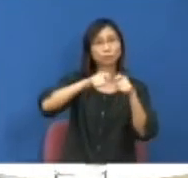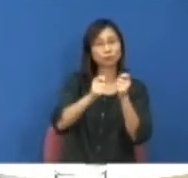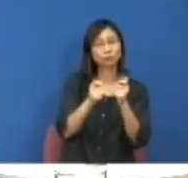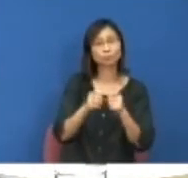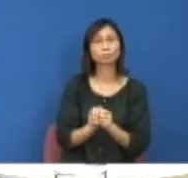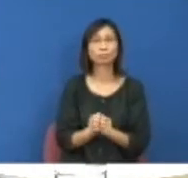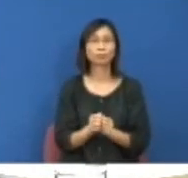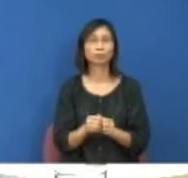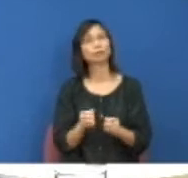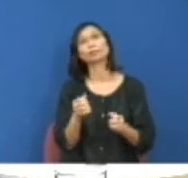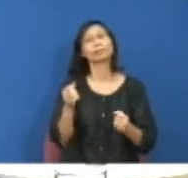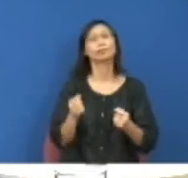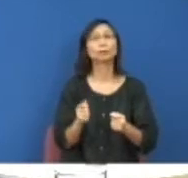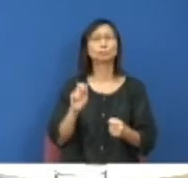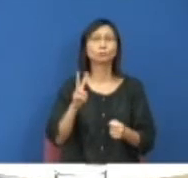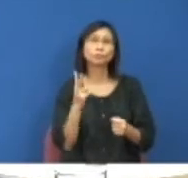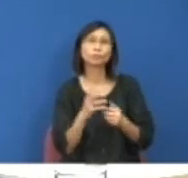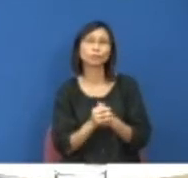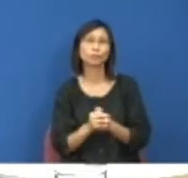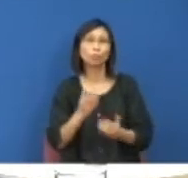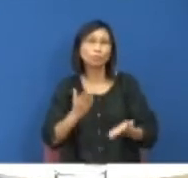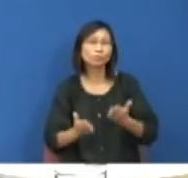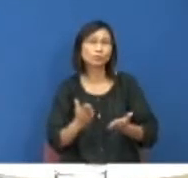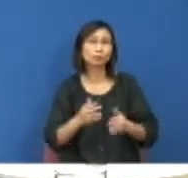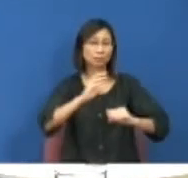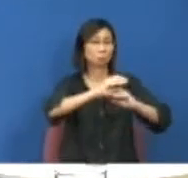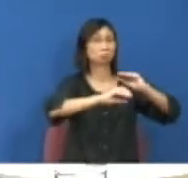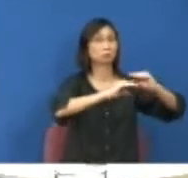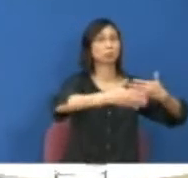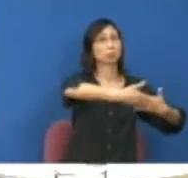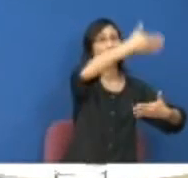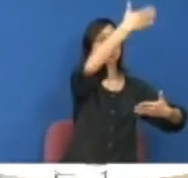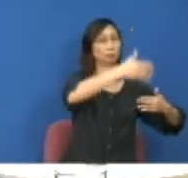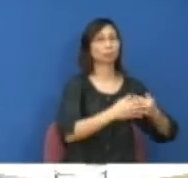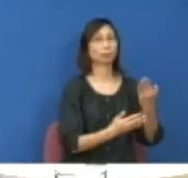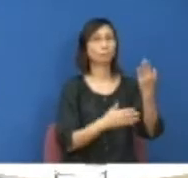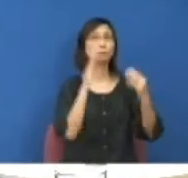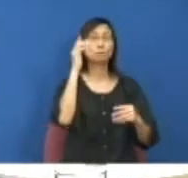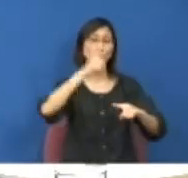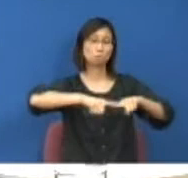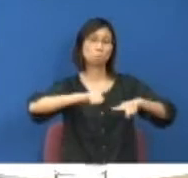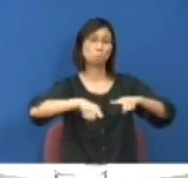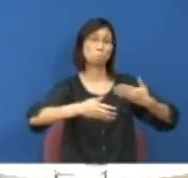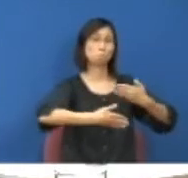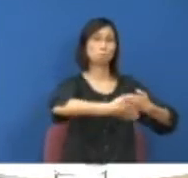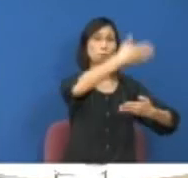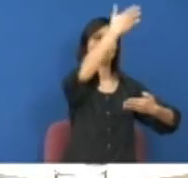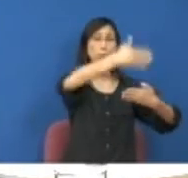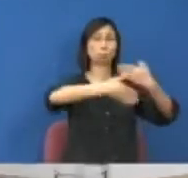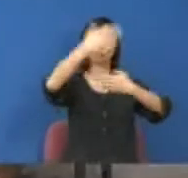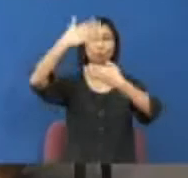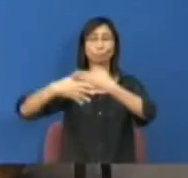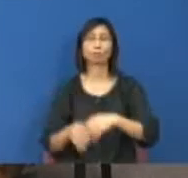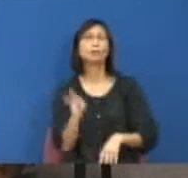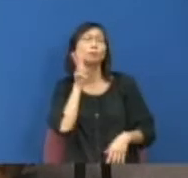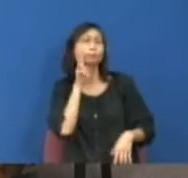者係喺啲圍街板啊，即係大家見到啲建築地盤，咪圍住佢嗰啲板，佢踢爛啲板，攞嗰啲木方出嚟。 啲香港成日整路噶